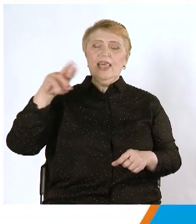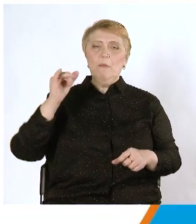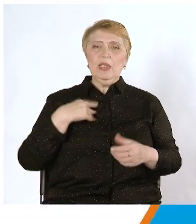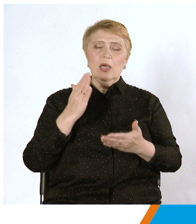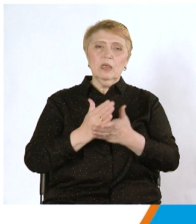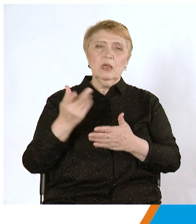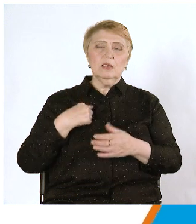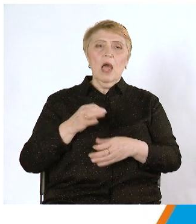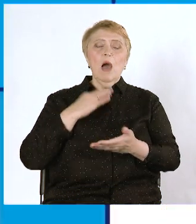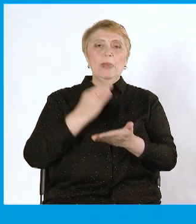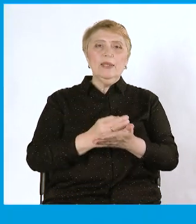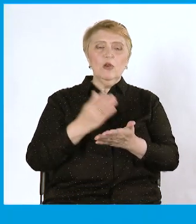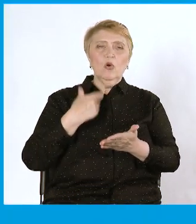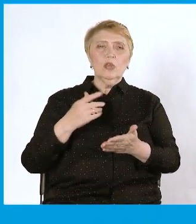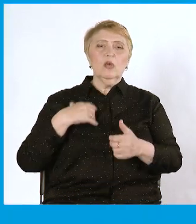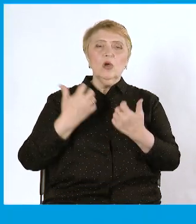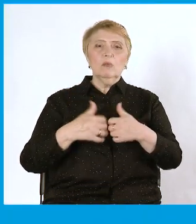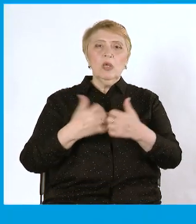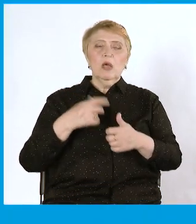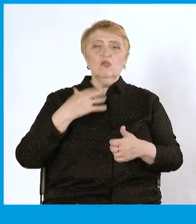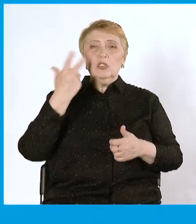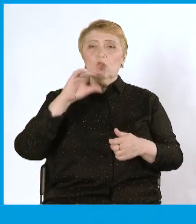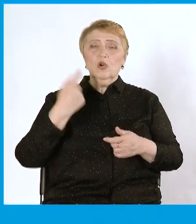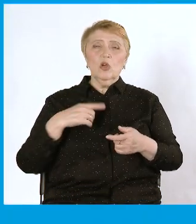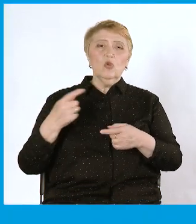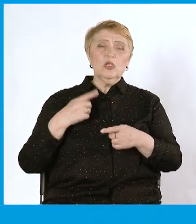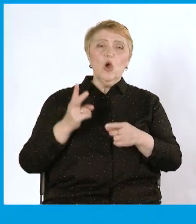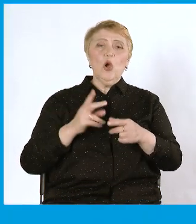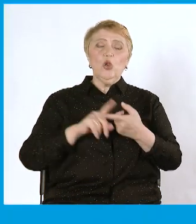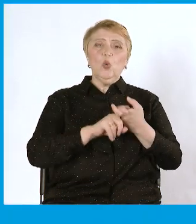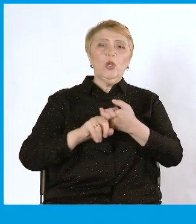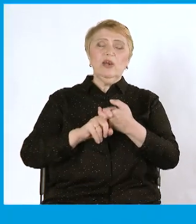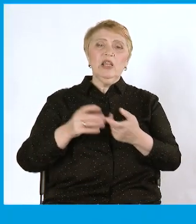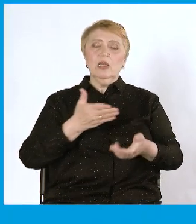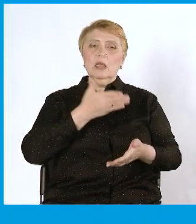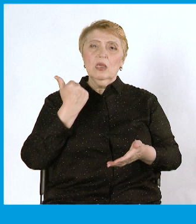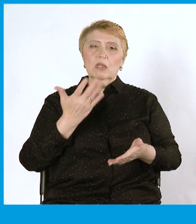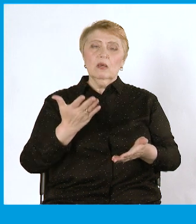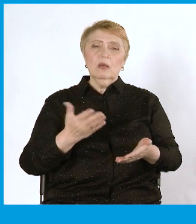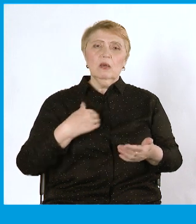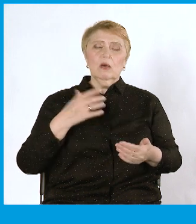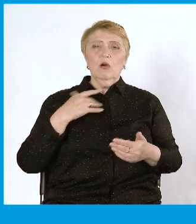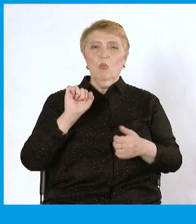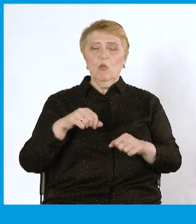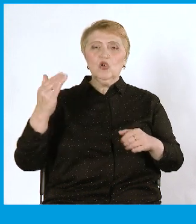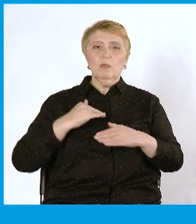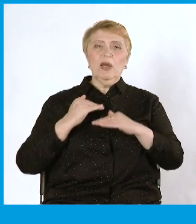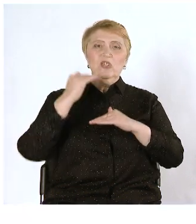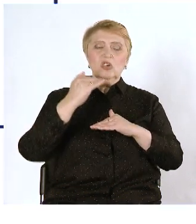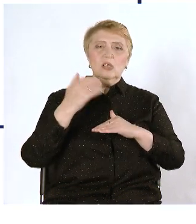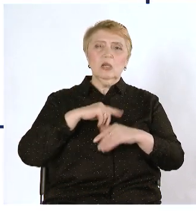которые не регулируют этот уровень сахара и поэтому он у них может повышаться очень значительно